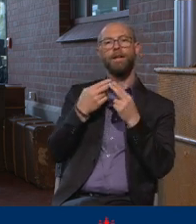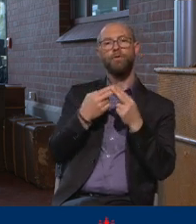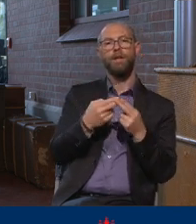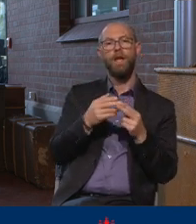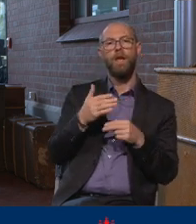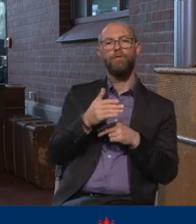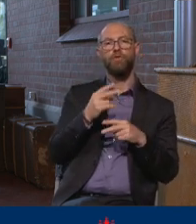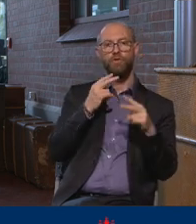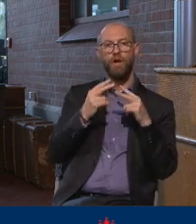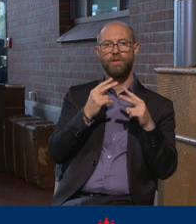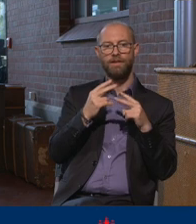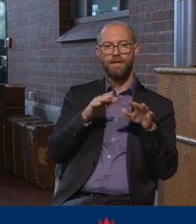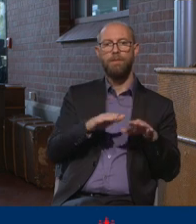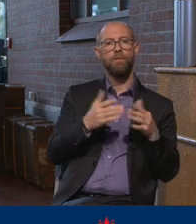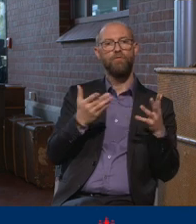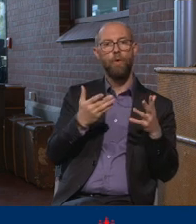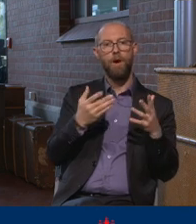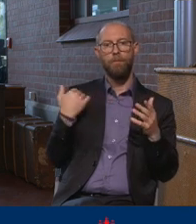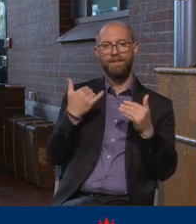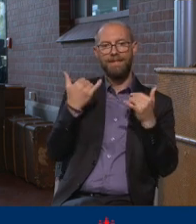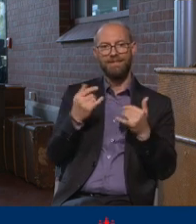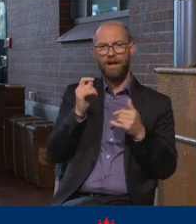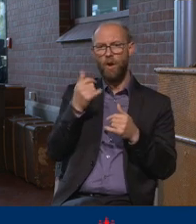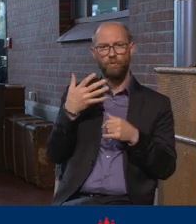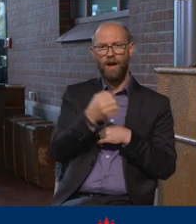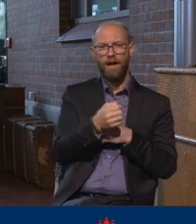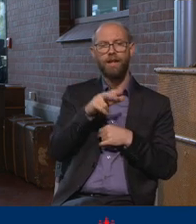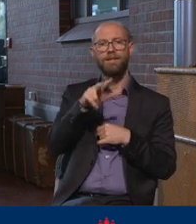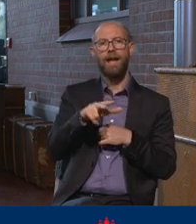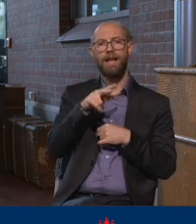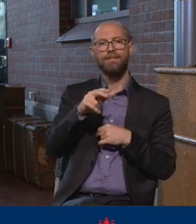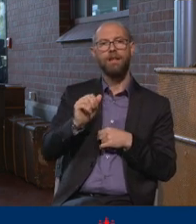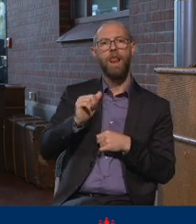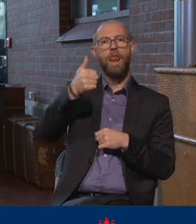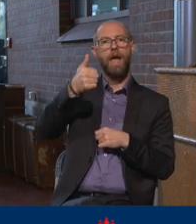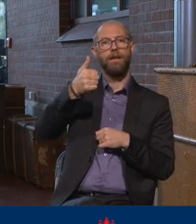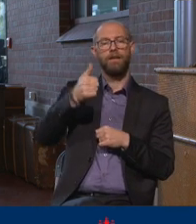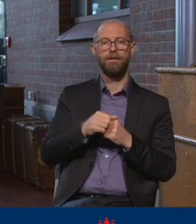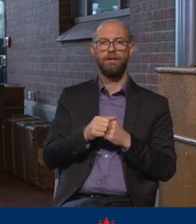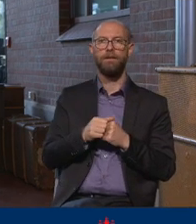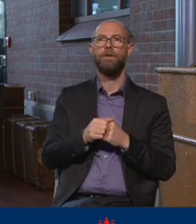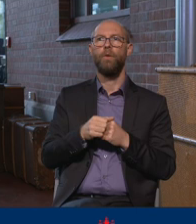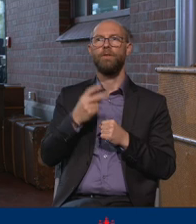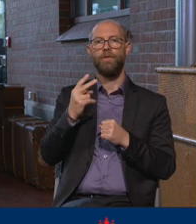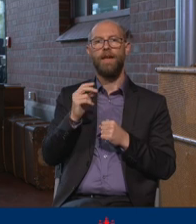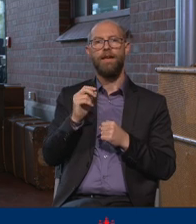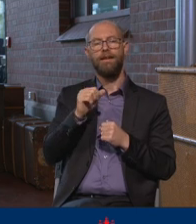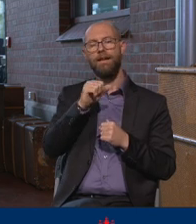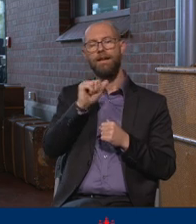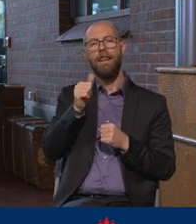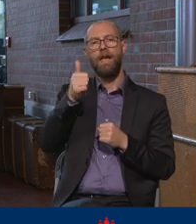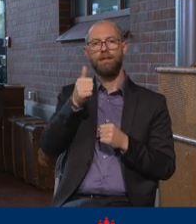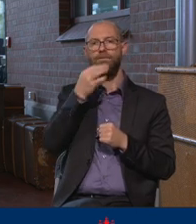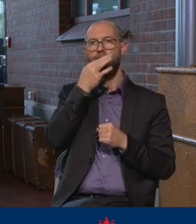derzeit kaum noch zu erreichen hat 13 likes zweite frage wer kann dazu etwas sagen